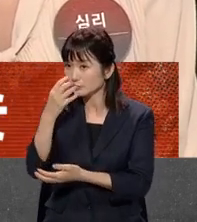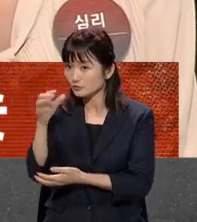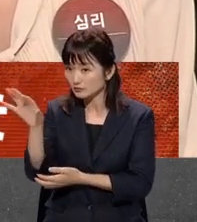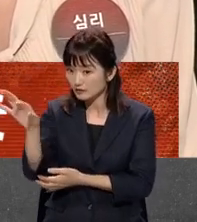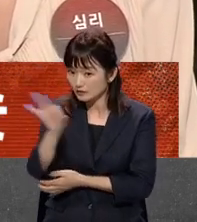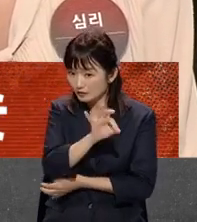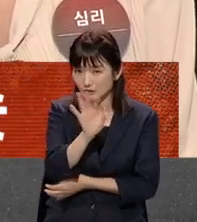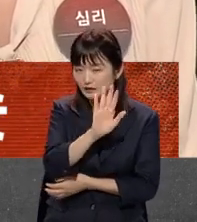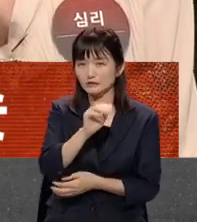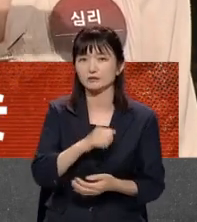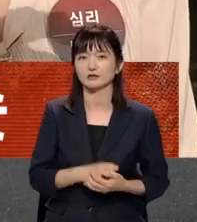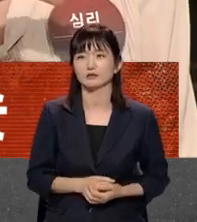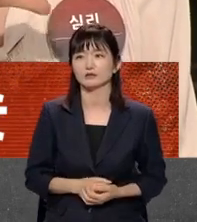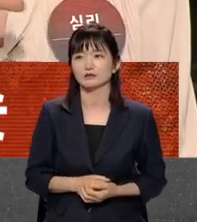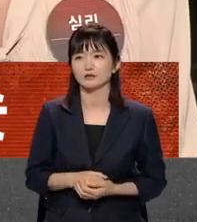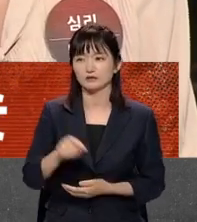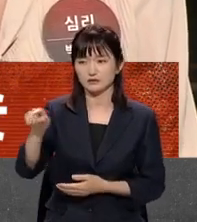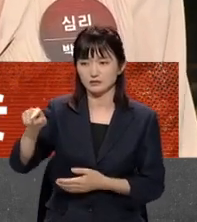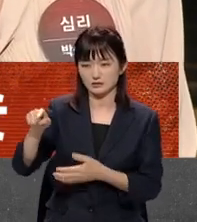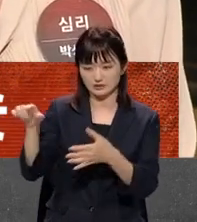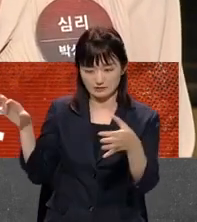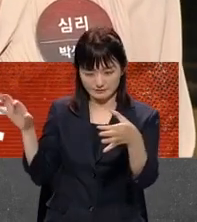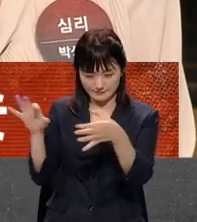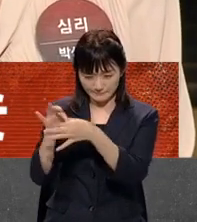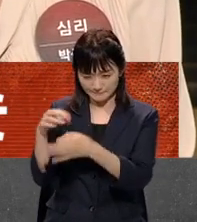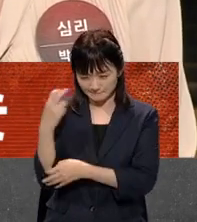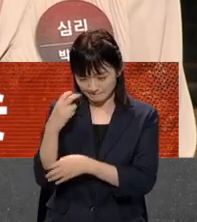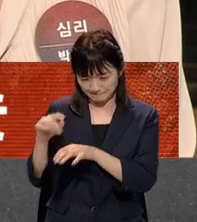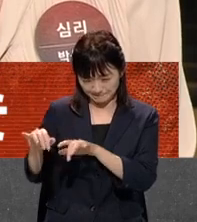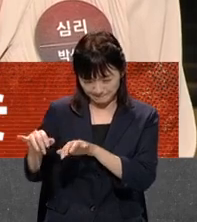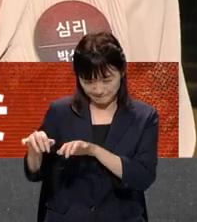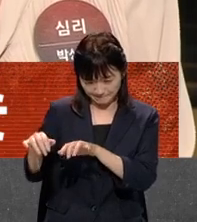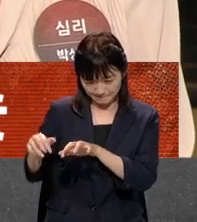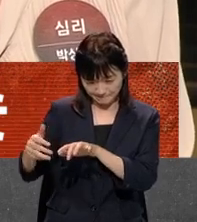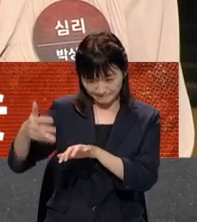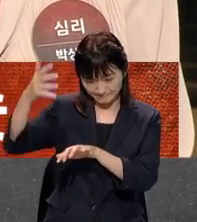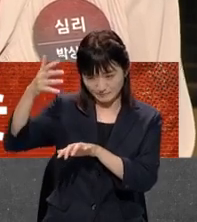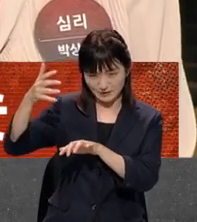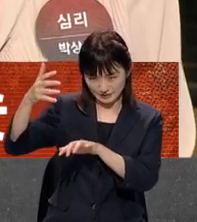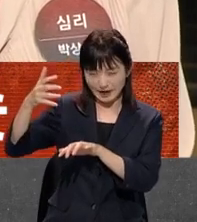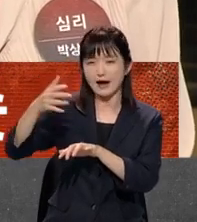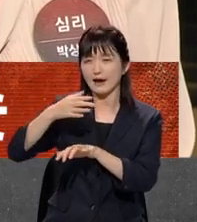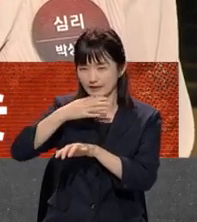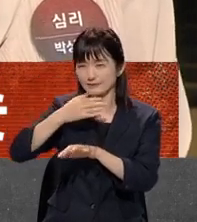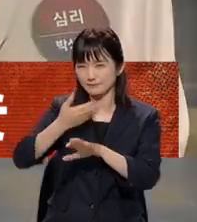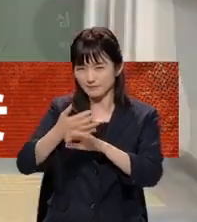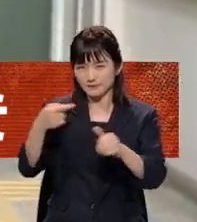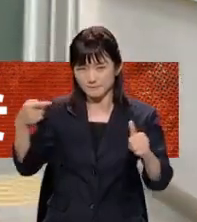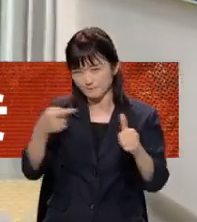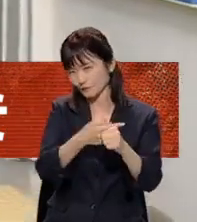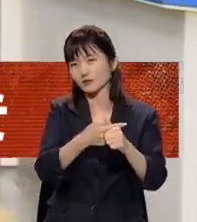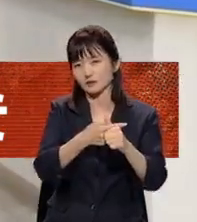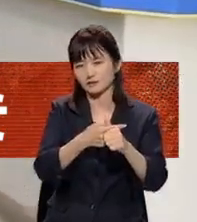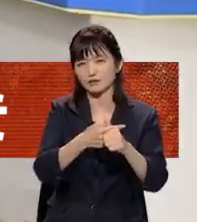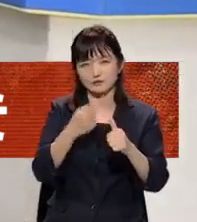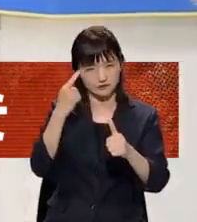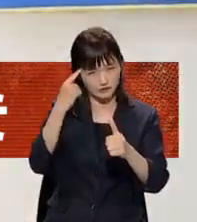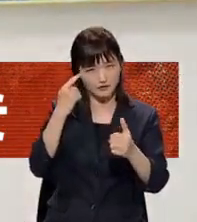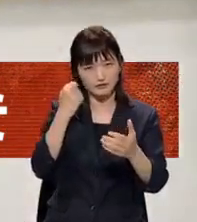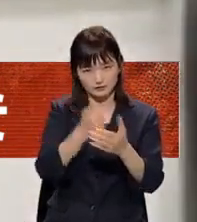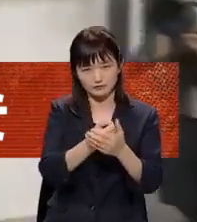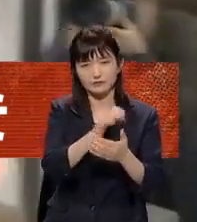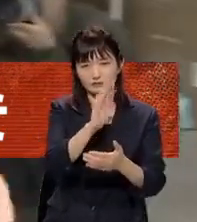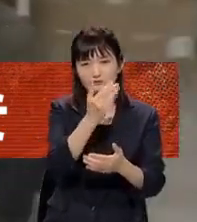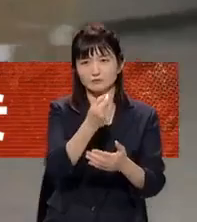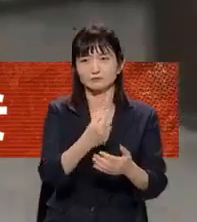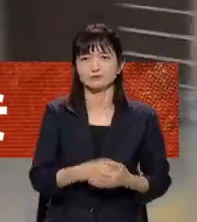똑같이 따라했다기 보다는 그런 것들을 다 검색을 하면서 마음을 굳혀가지 않았을까 하는 생각이 들고요 홍콩 주말 살인 사건하고도 상당히 좀